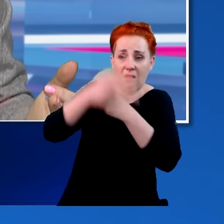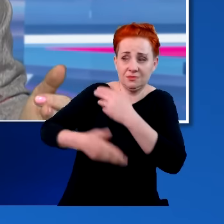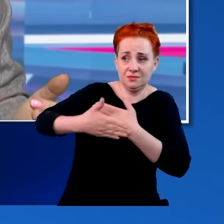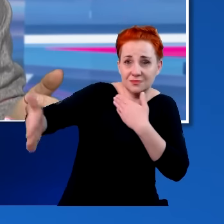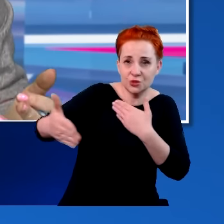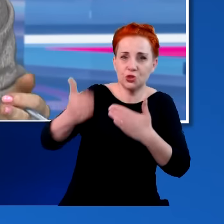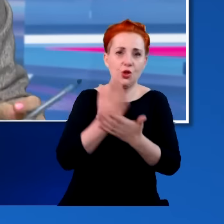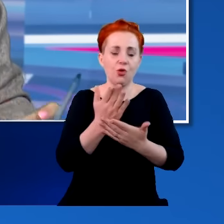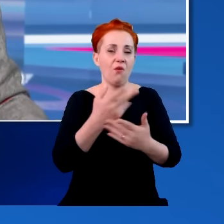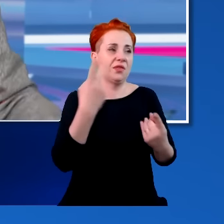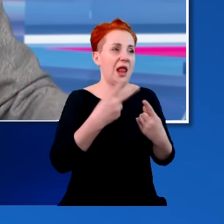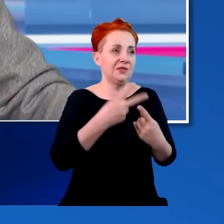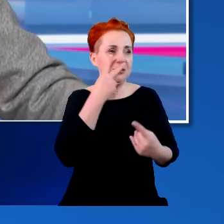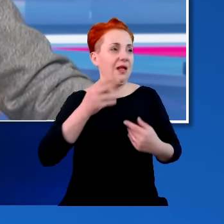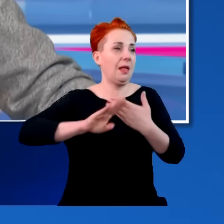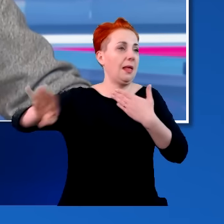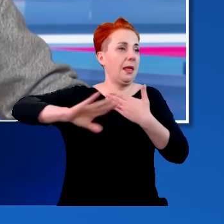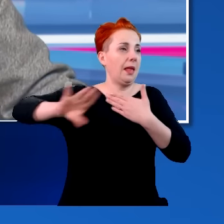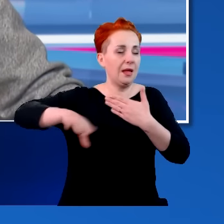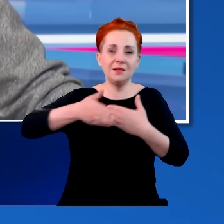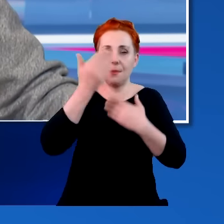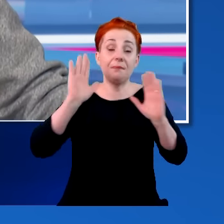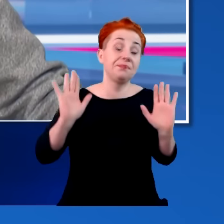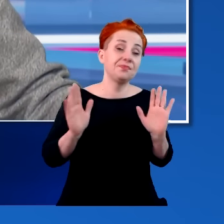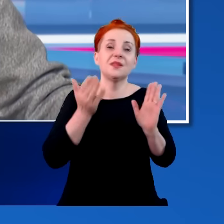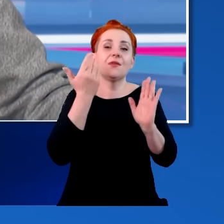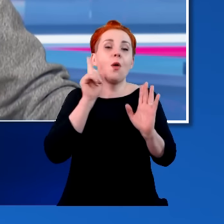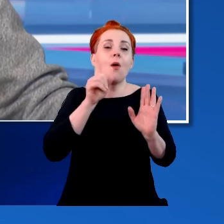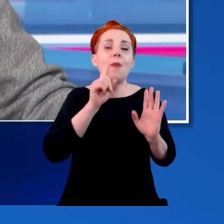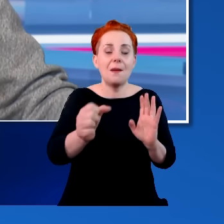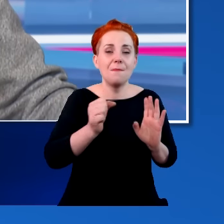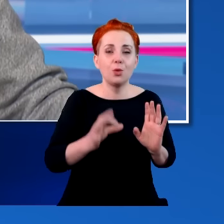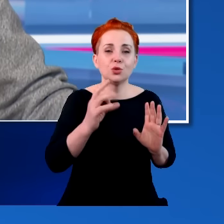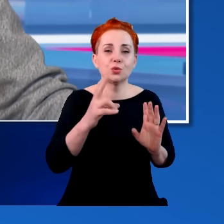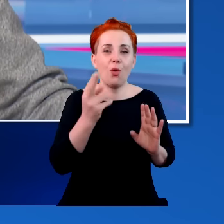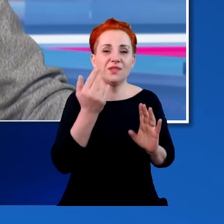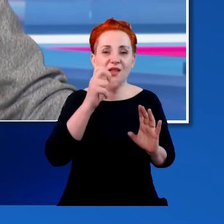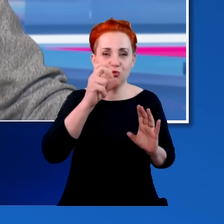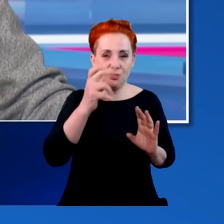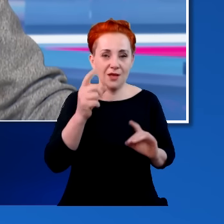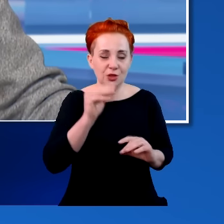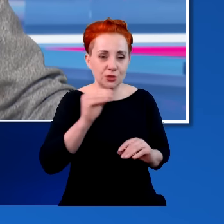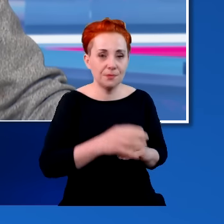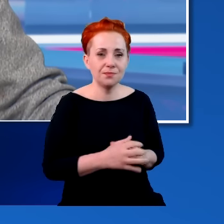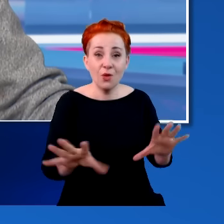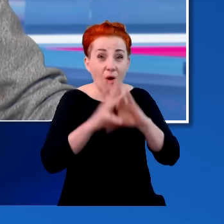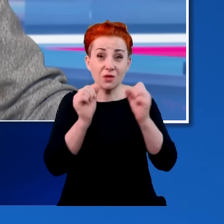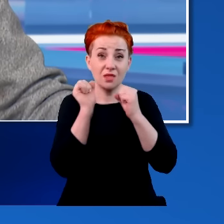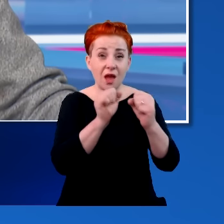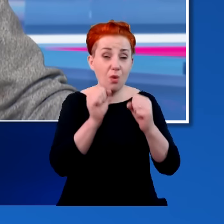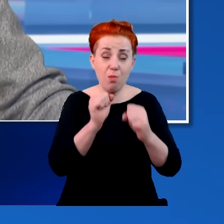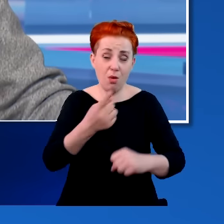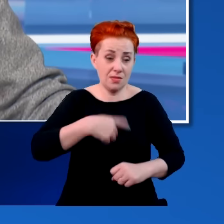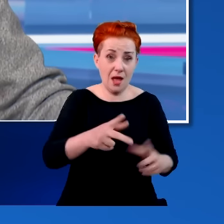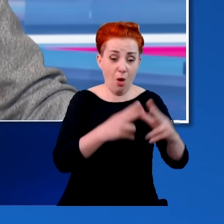medialnie się odcinała, ale pewno za chwilę o tym pan poseł Marcin Konieczka. Też się zgadzali. Posłowie, to wszystko zostało wynegocjowane. Zielonego Ładu nie było za Platformy.